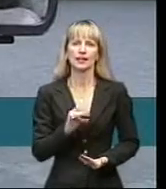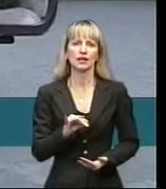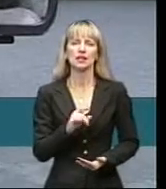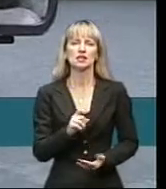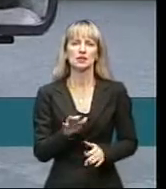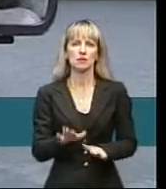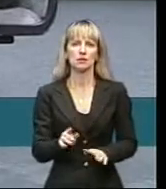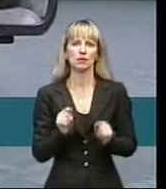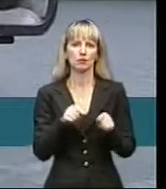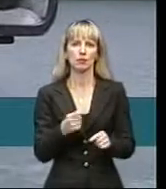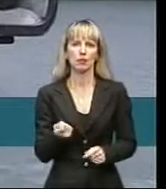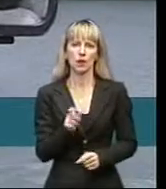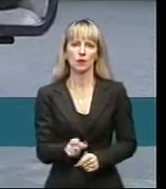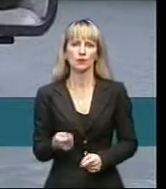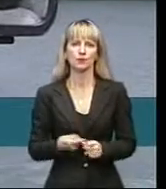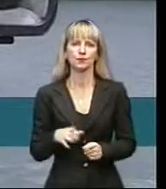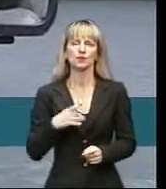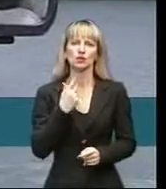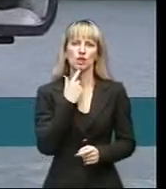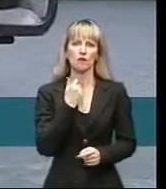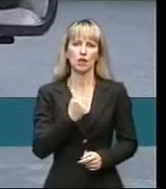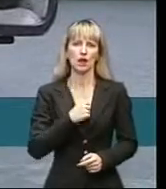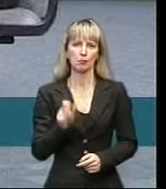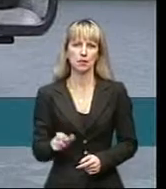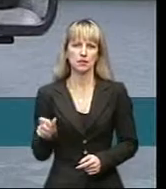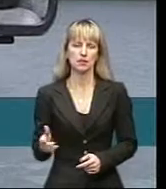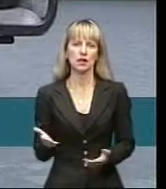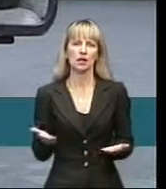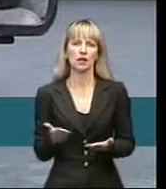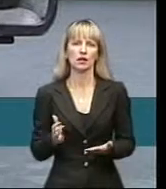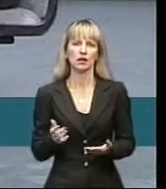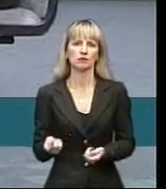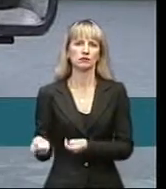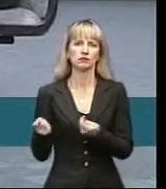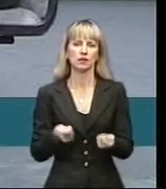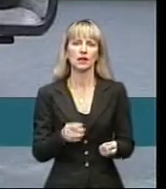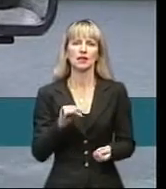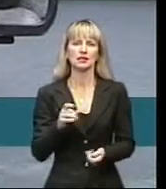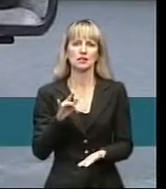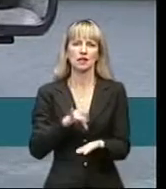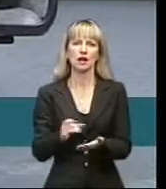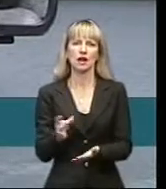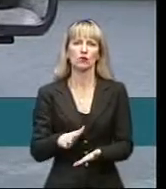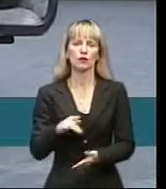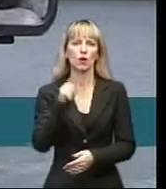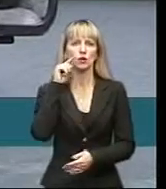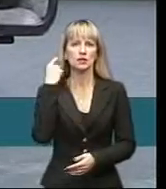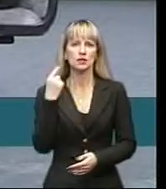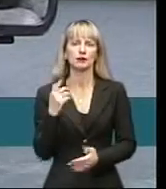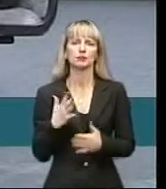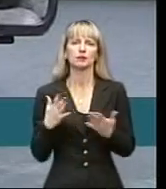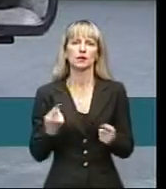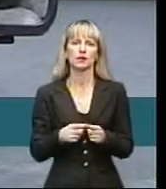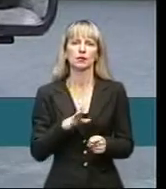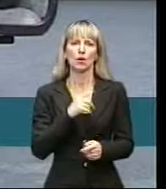туди попадали. Це були червоноармійці, яких присилали із центральних районів Росії. Здебільшого це